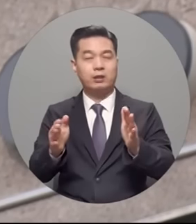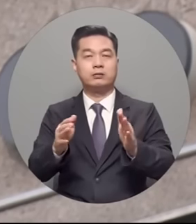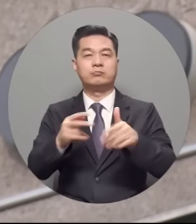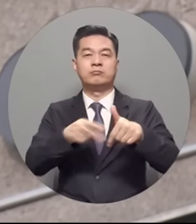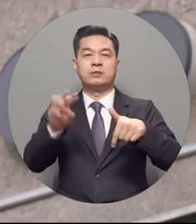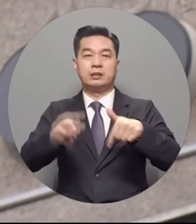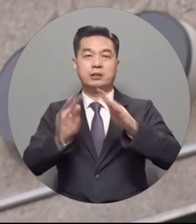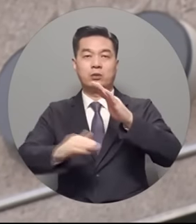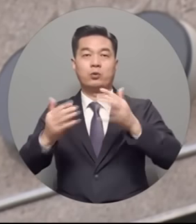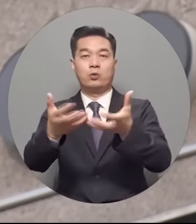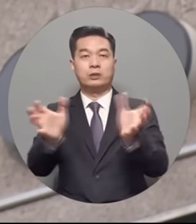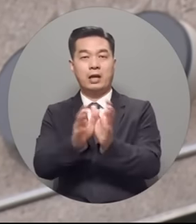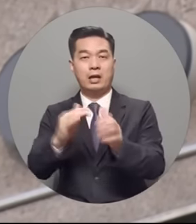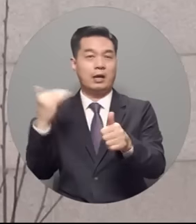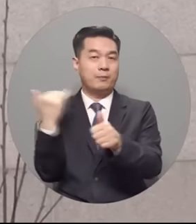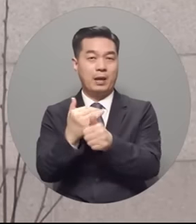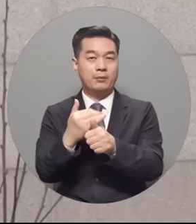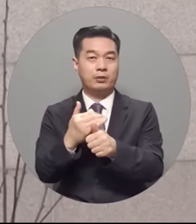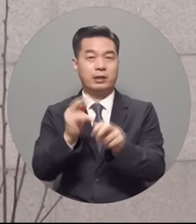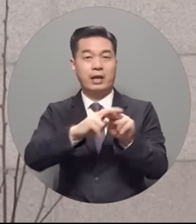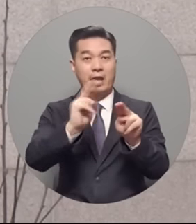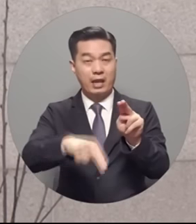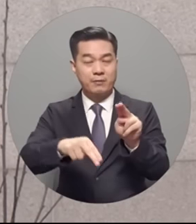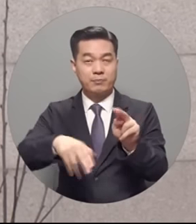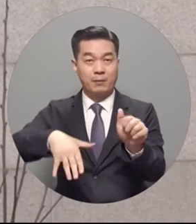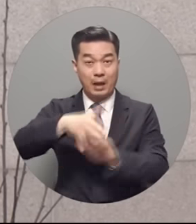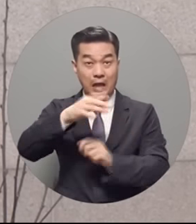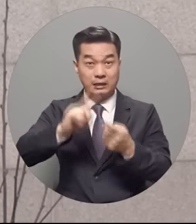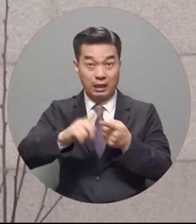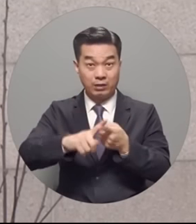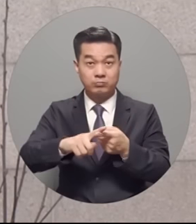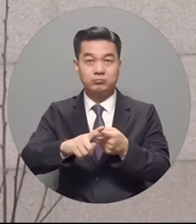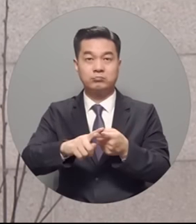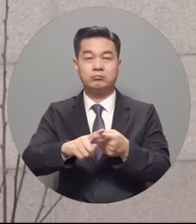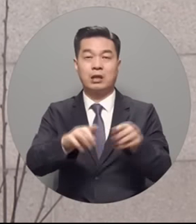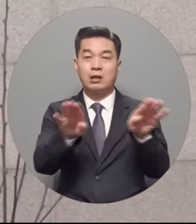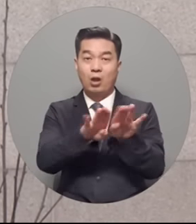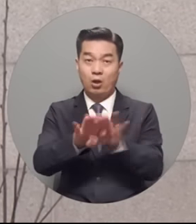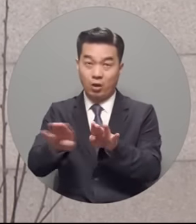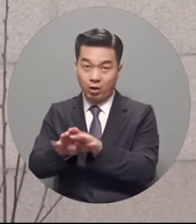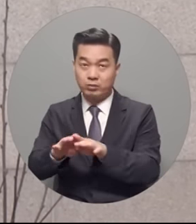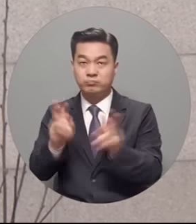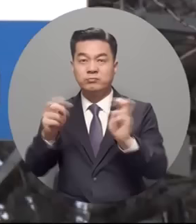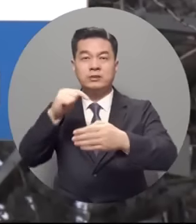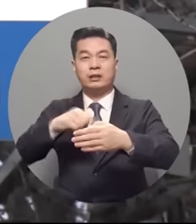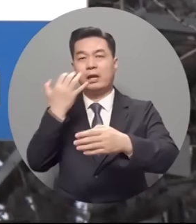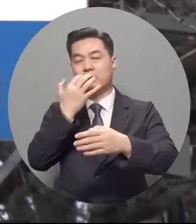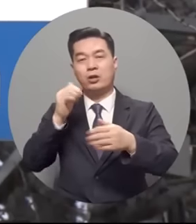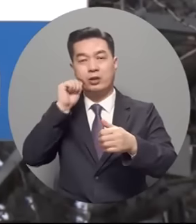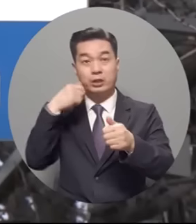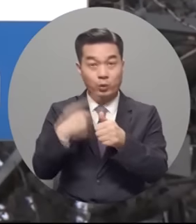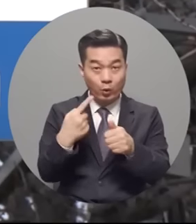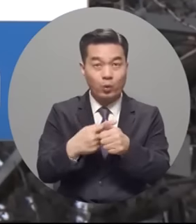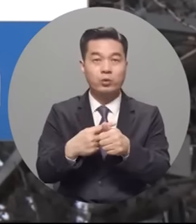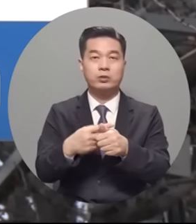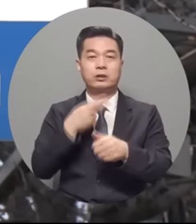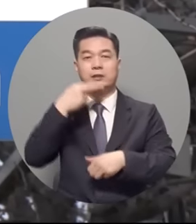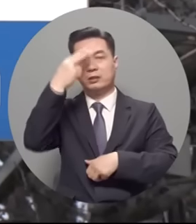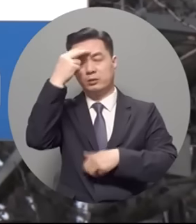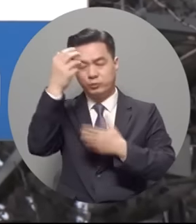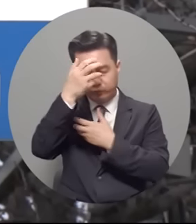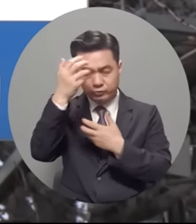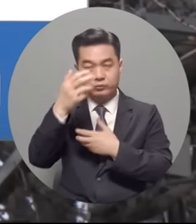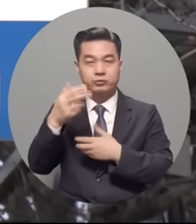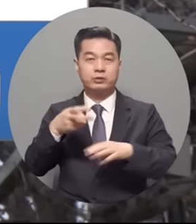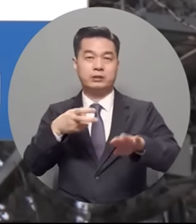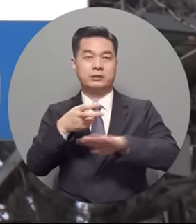해임 같은 중징계가 내려진 건 무단 결근, 직장 내 성희롱, 음주, 고의지연 운행 같은 중대한 잘못을